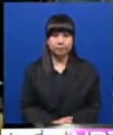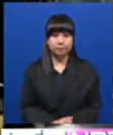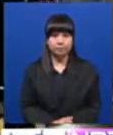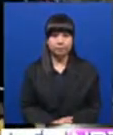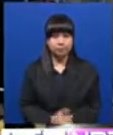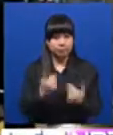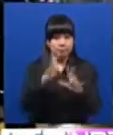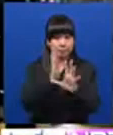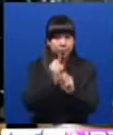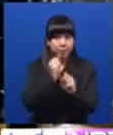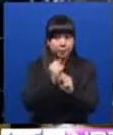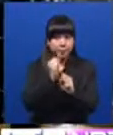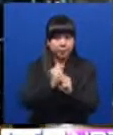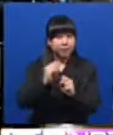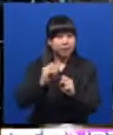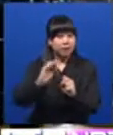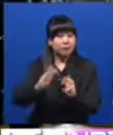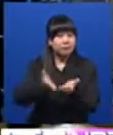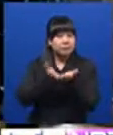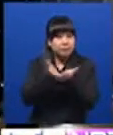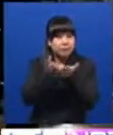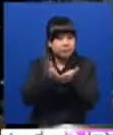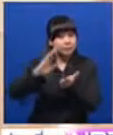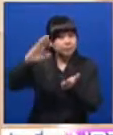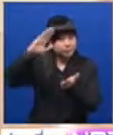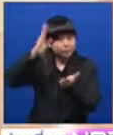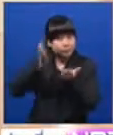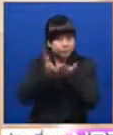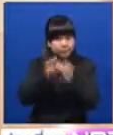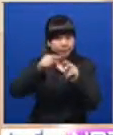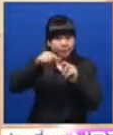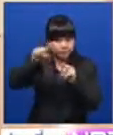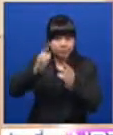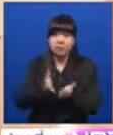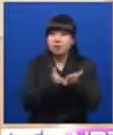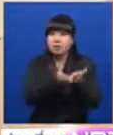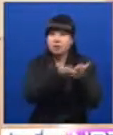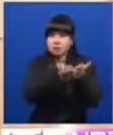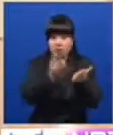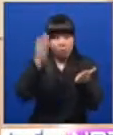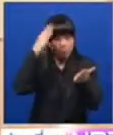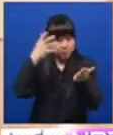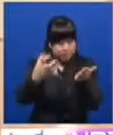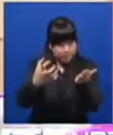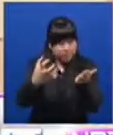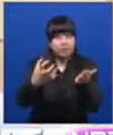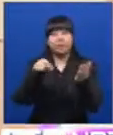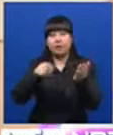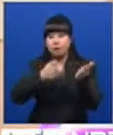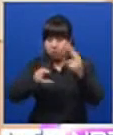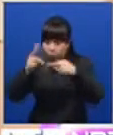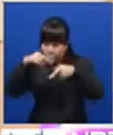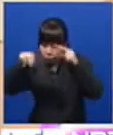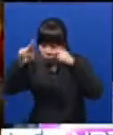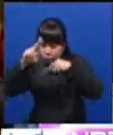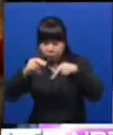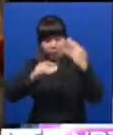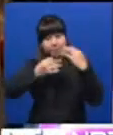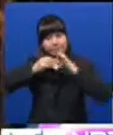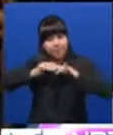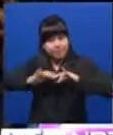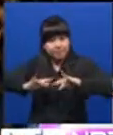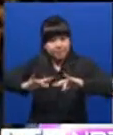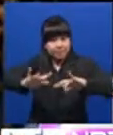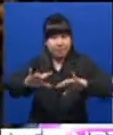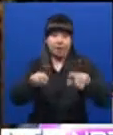เจ้าหน้าที่กองเรือตรวจอ่าวกองเรือยุทธการทัพเรือภาคที่1นำเรือหลวงหัวหินและเรือตอน111ออกตรวจพื้นที่อ่าวไทยห่าง